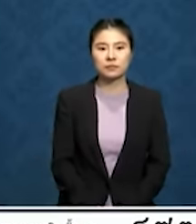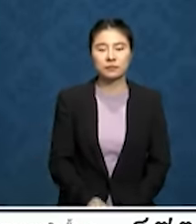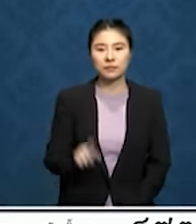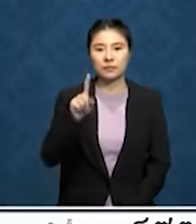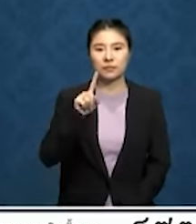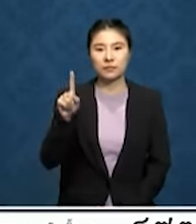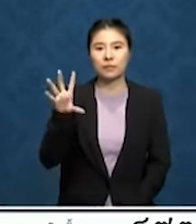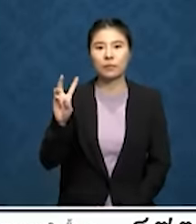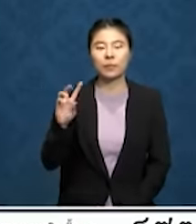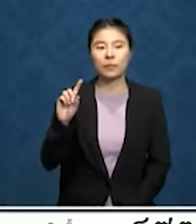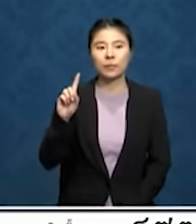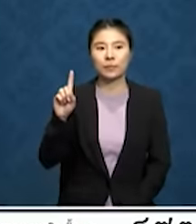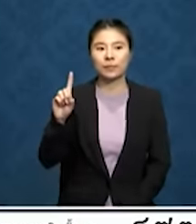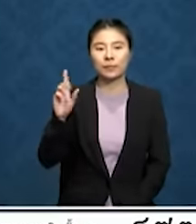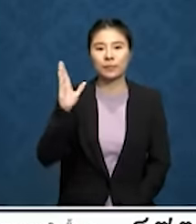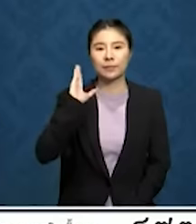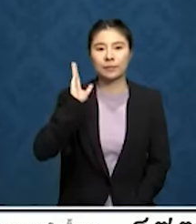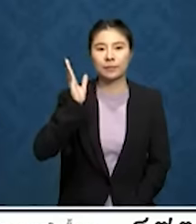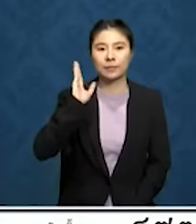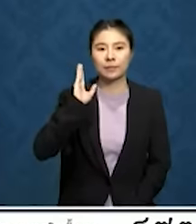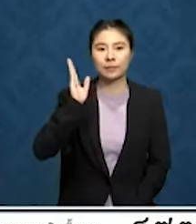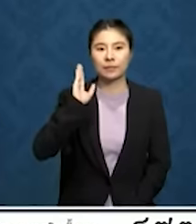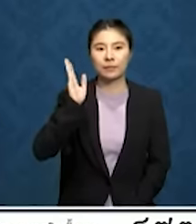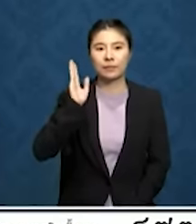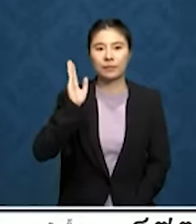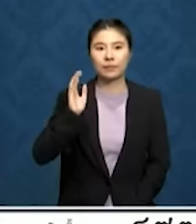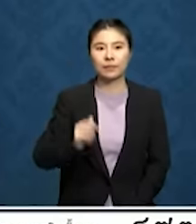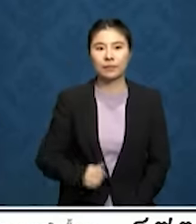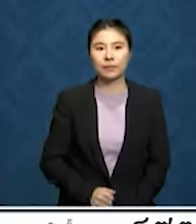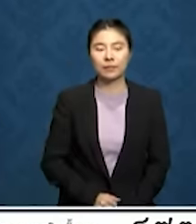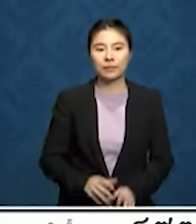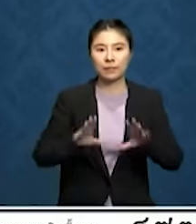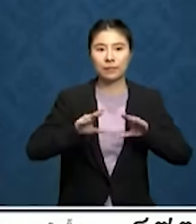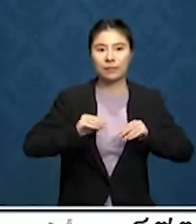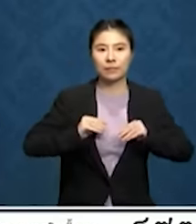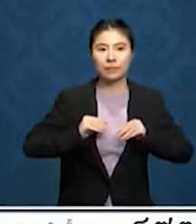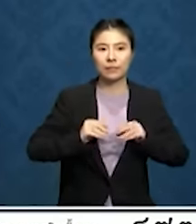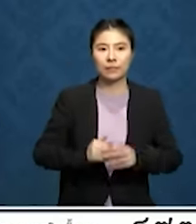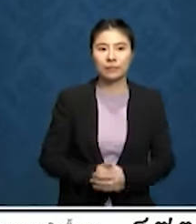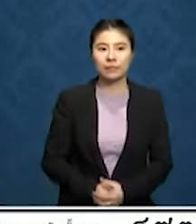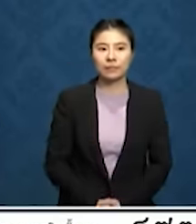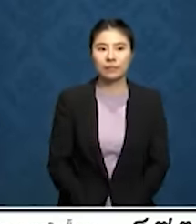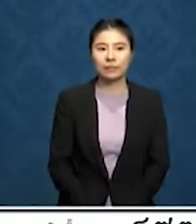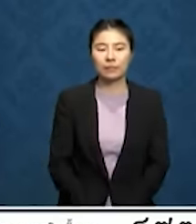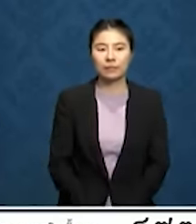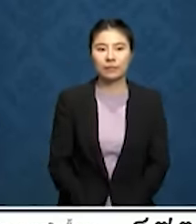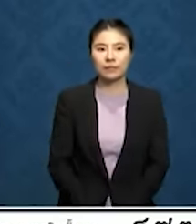161นายธนาจิตไพบูลย์ชัย ธนาเห็นชอบครับ